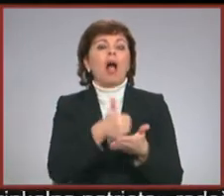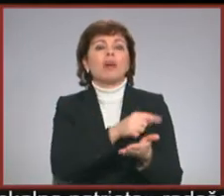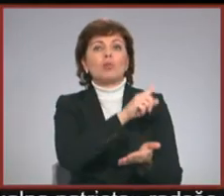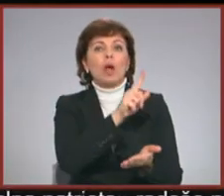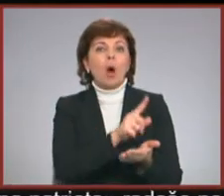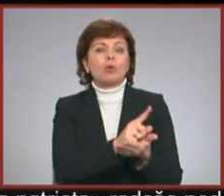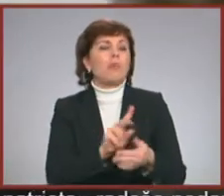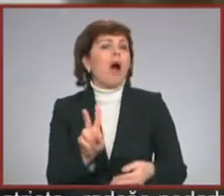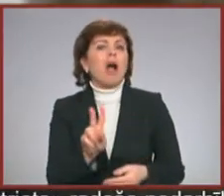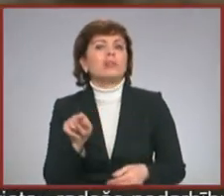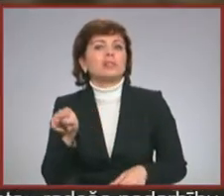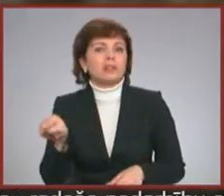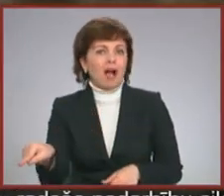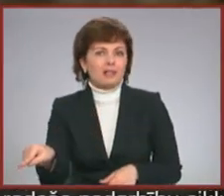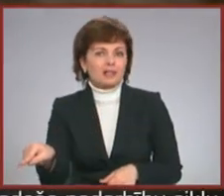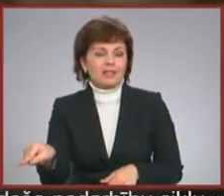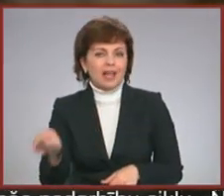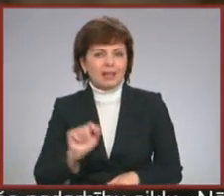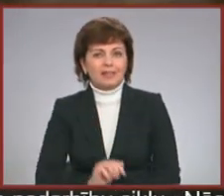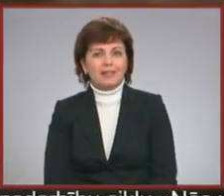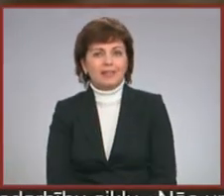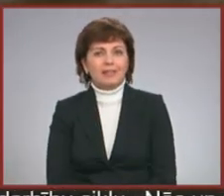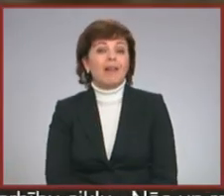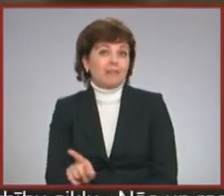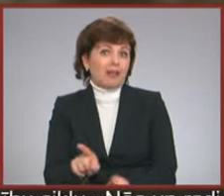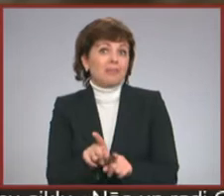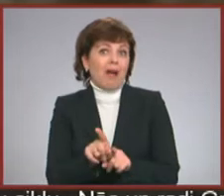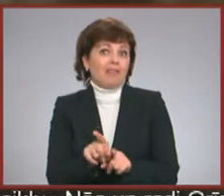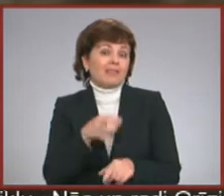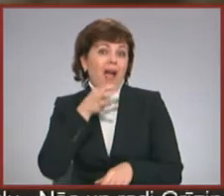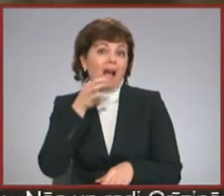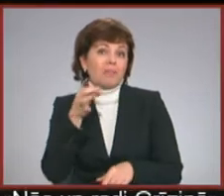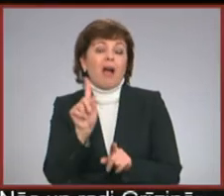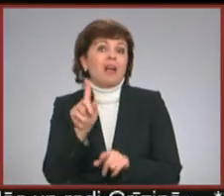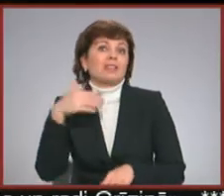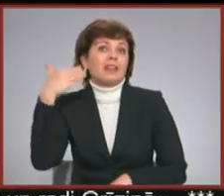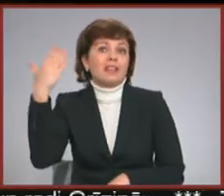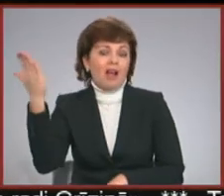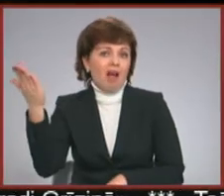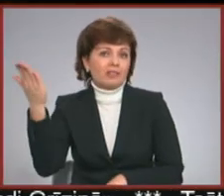ir? Nu, tas ir tas pats, kas atbildēt, kas ir Dievs.